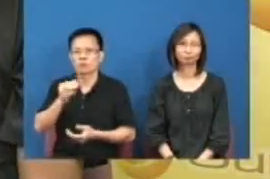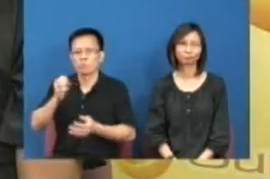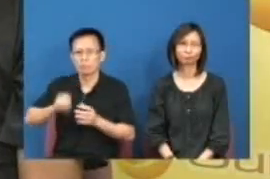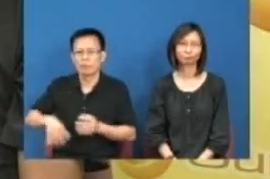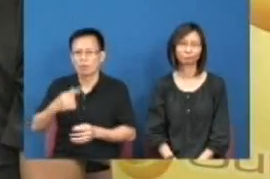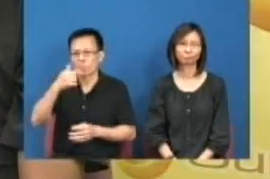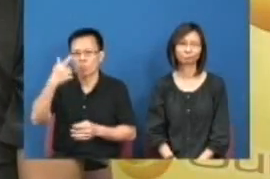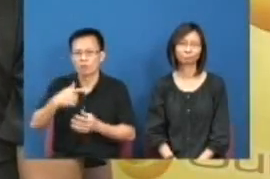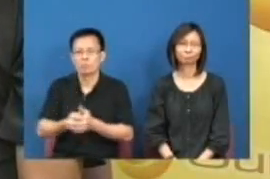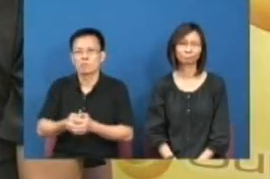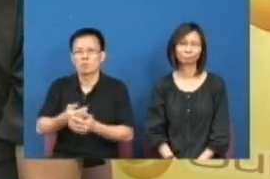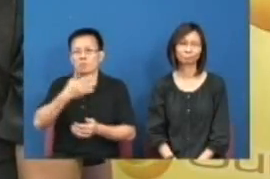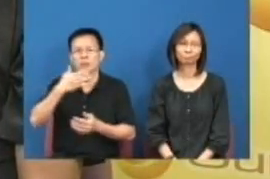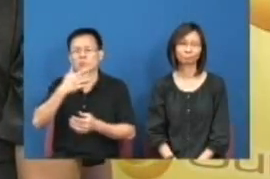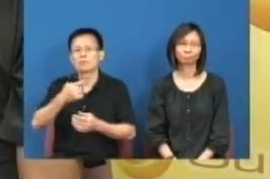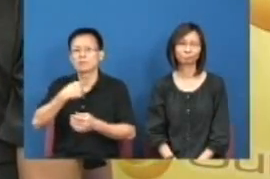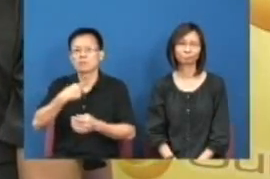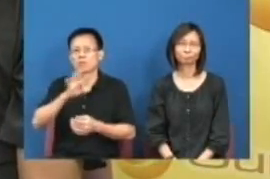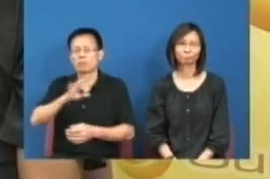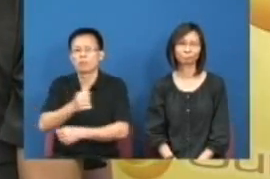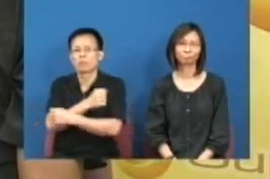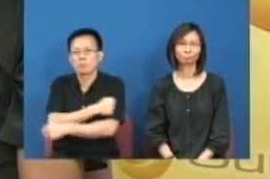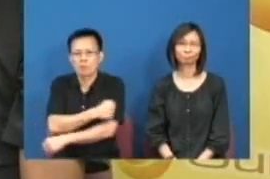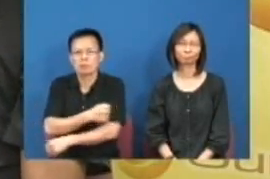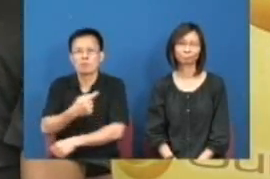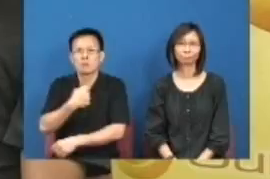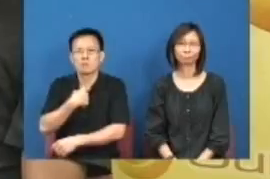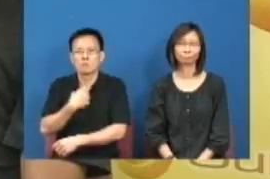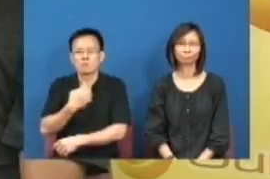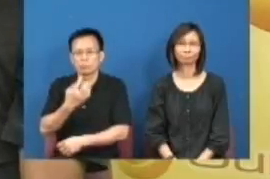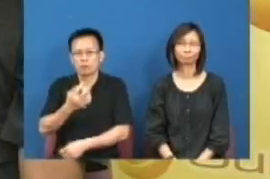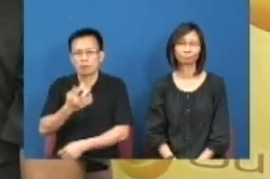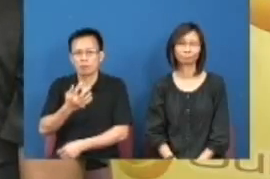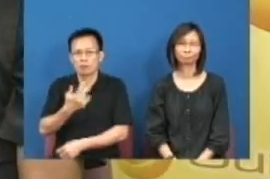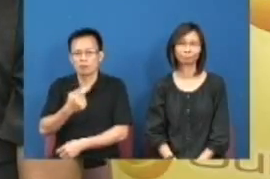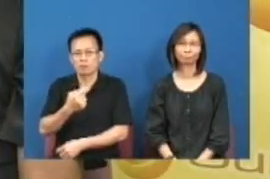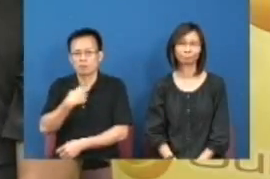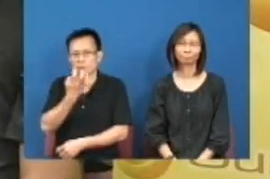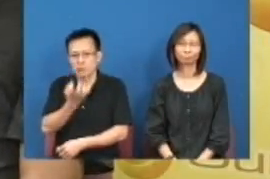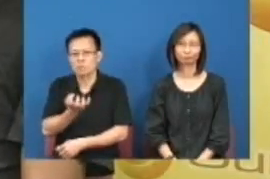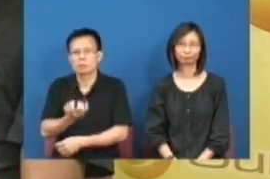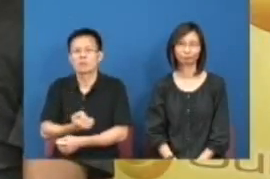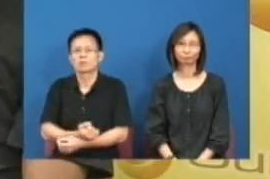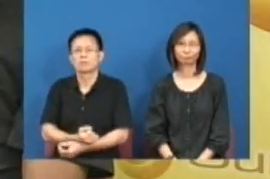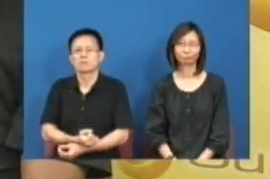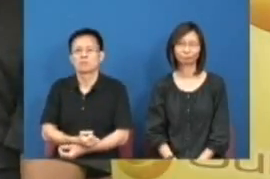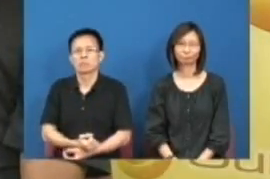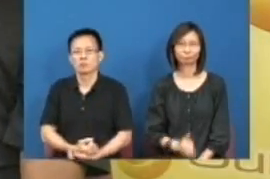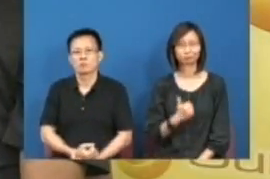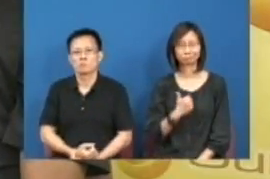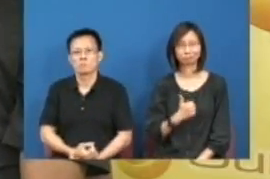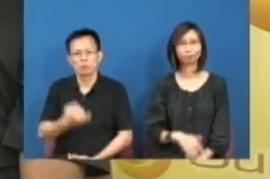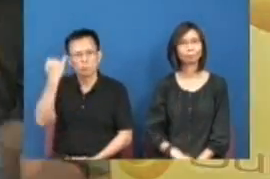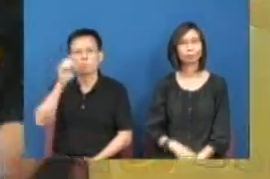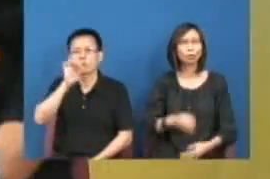輕人要唔好懶惰，要抵得諗咁樣。 咁即係講乜嘢啫？佢喺度。 係啦，